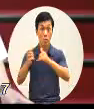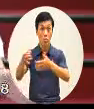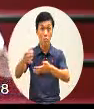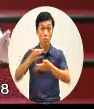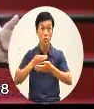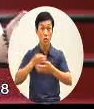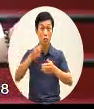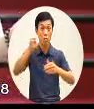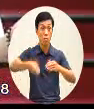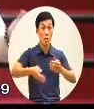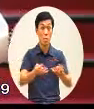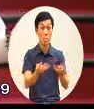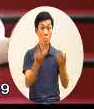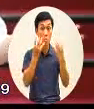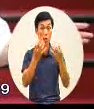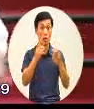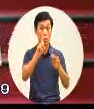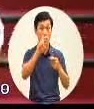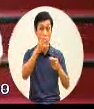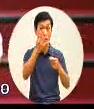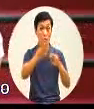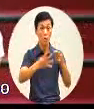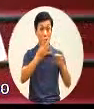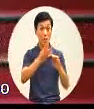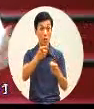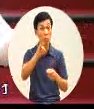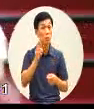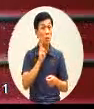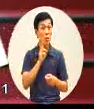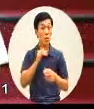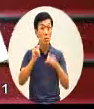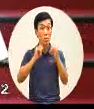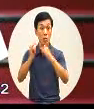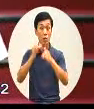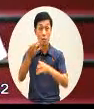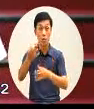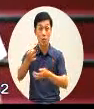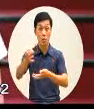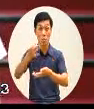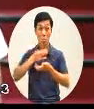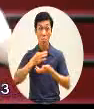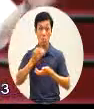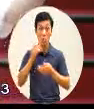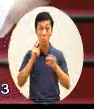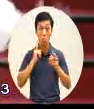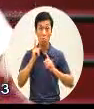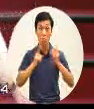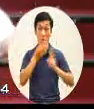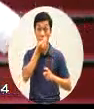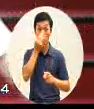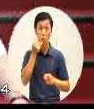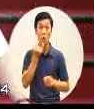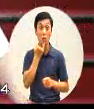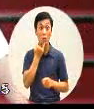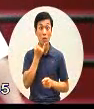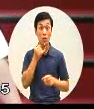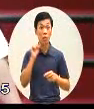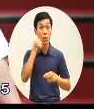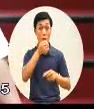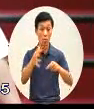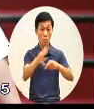你们以为百姓的钱可以乱收，结果没有办法。为什么全国都还没有人家实